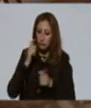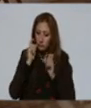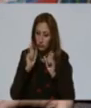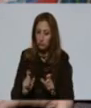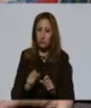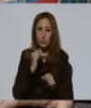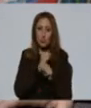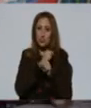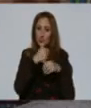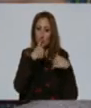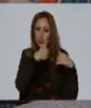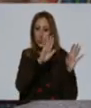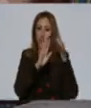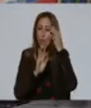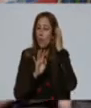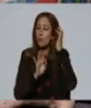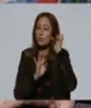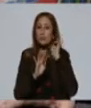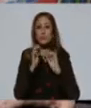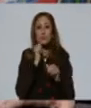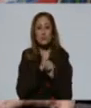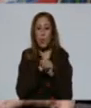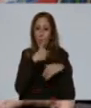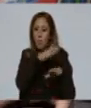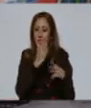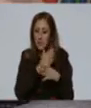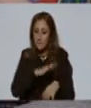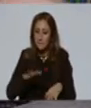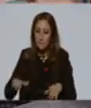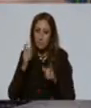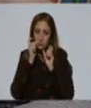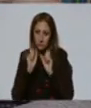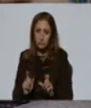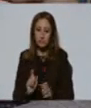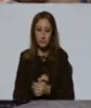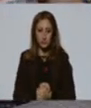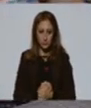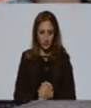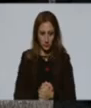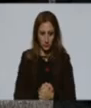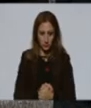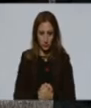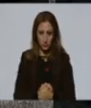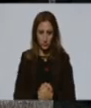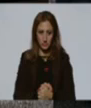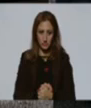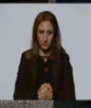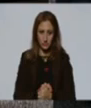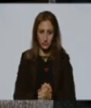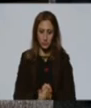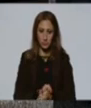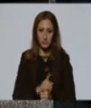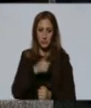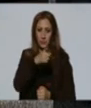بال بكل شغلها وتاريخها، وهي كانت مش كانت مش تاريخ هتكمل، يعني ده كان لا انا قصدي حتى تاريخ